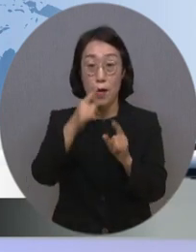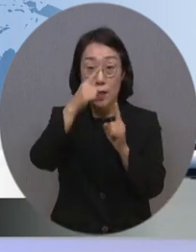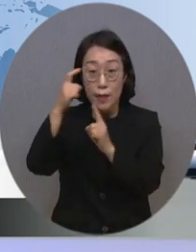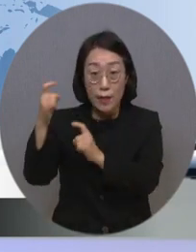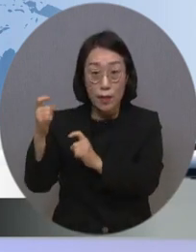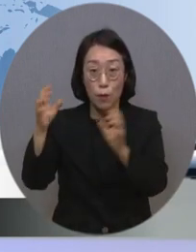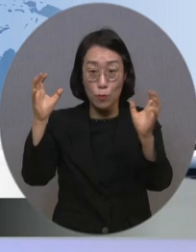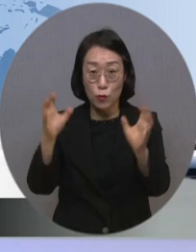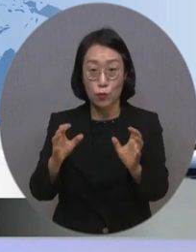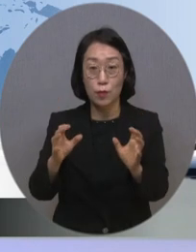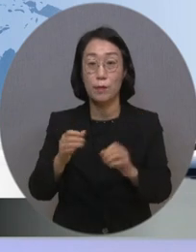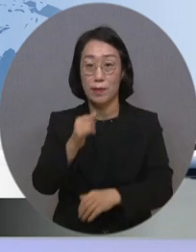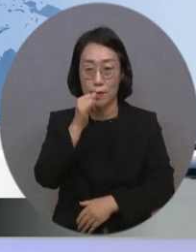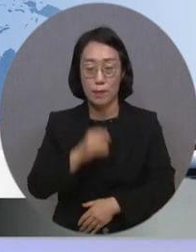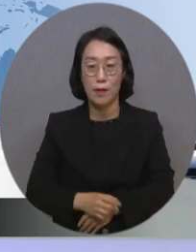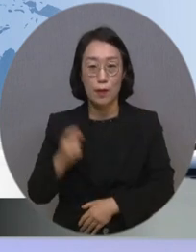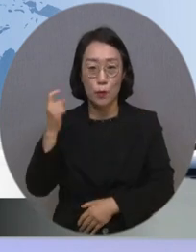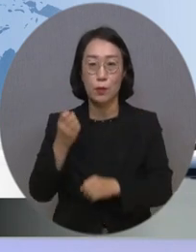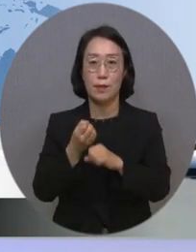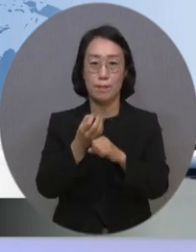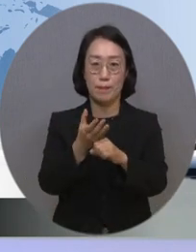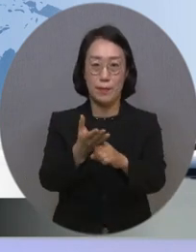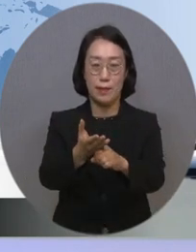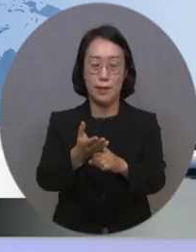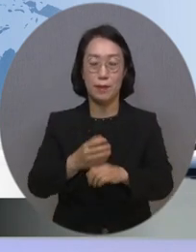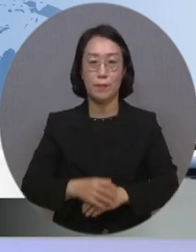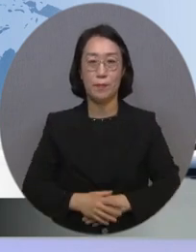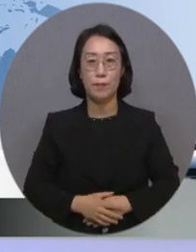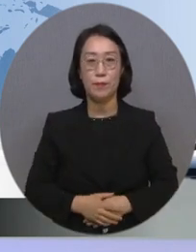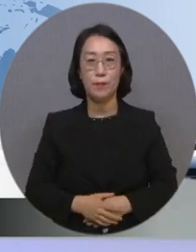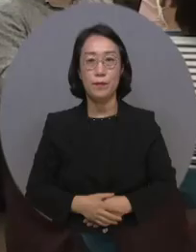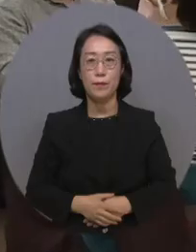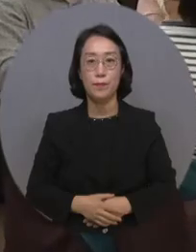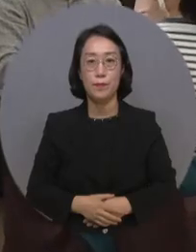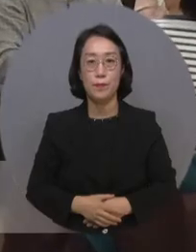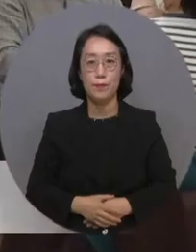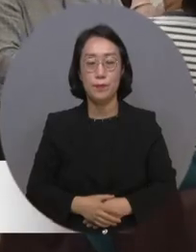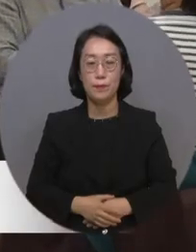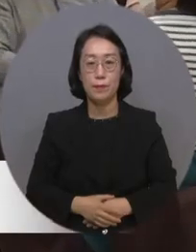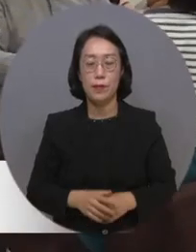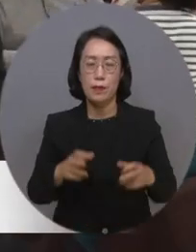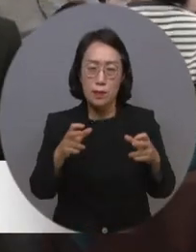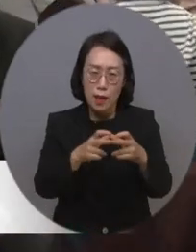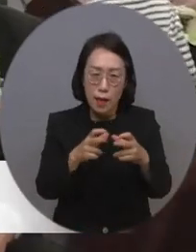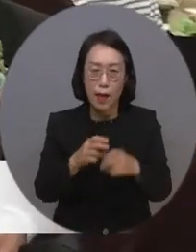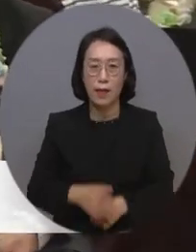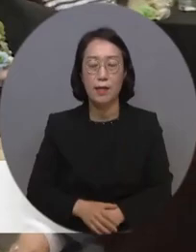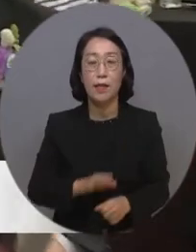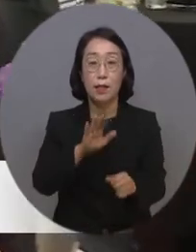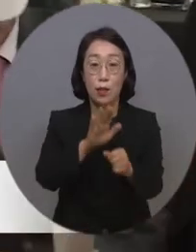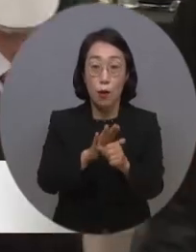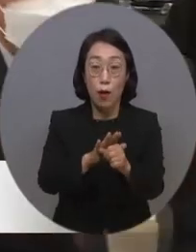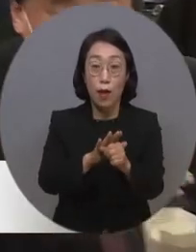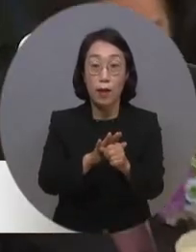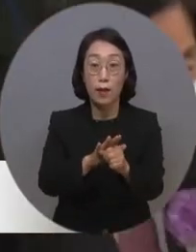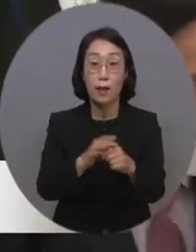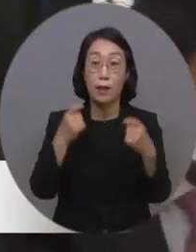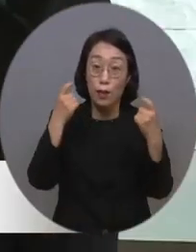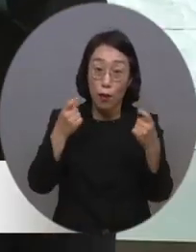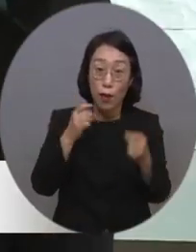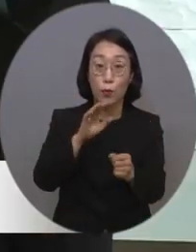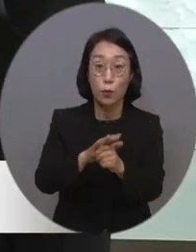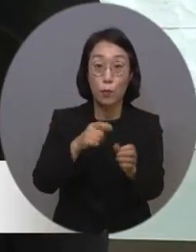뜻깊은 자리가 마련됐는데요. 박성용 기자가 다녀왔습니다. 장애인 여행 지원 프로그램